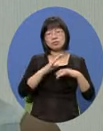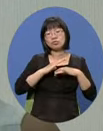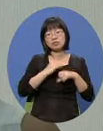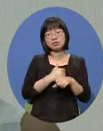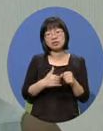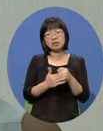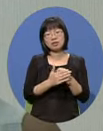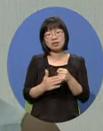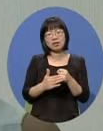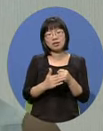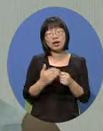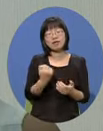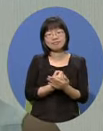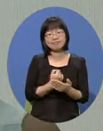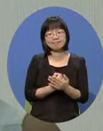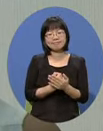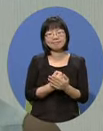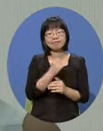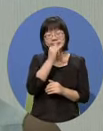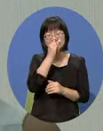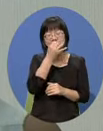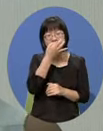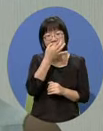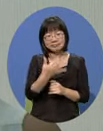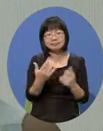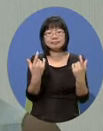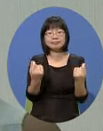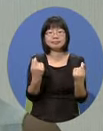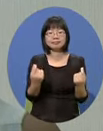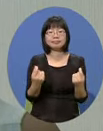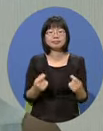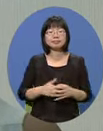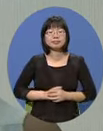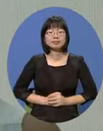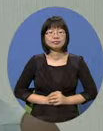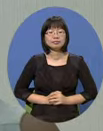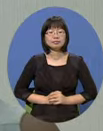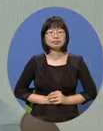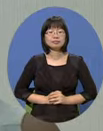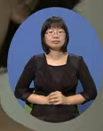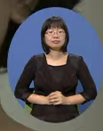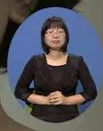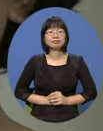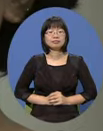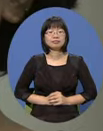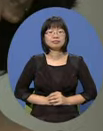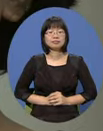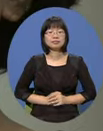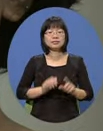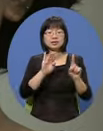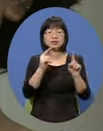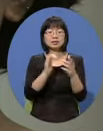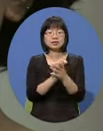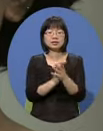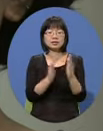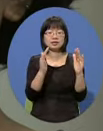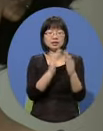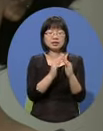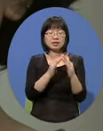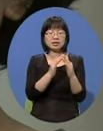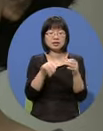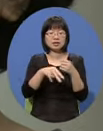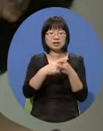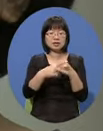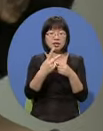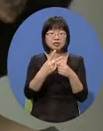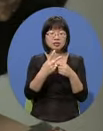무서우니까 그게 좀 안타깝고 네, 되게 힘든 것 같아요. 한 번은 친구네 집에